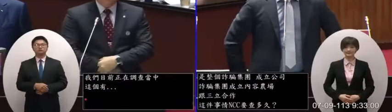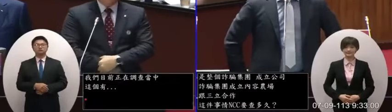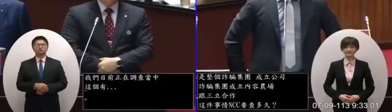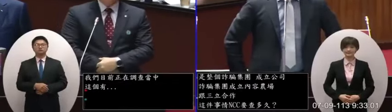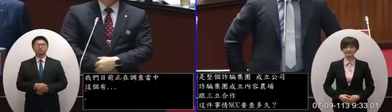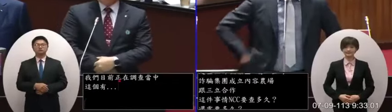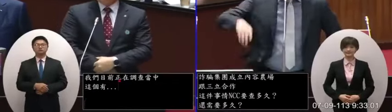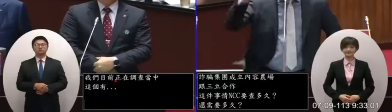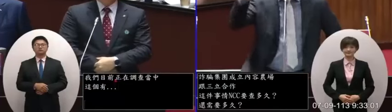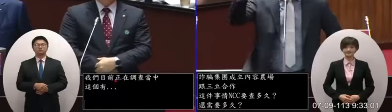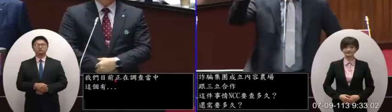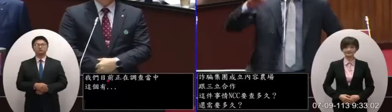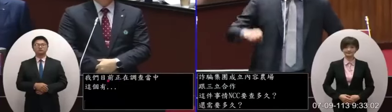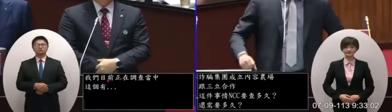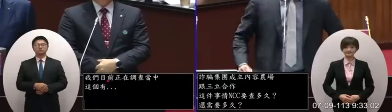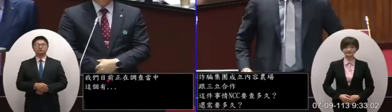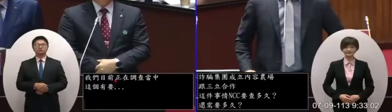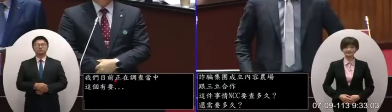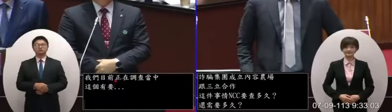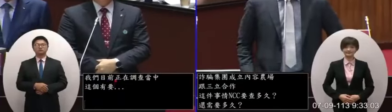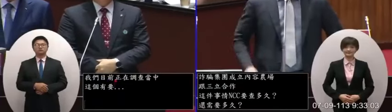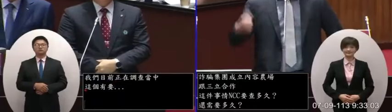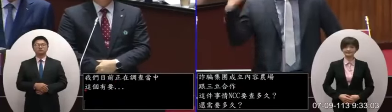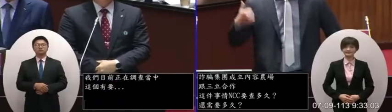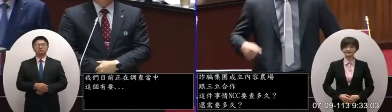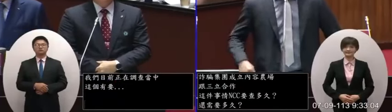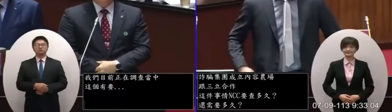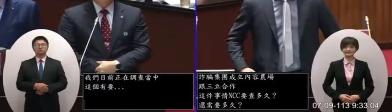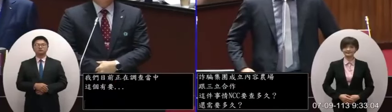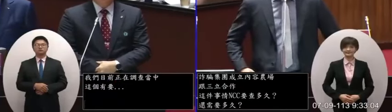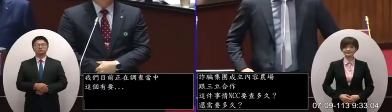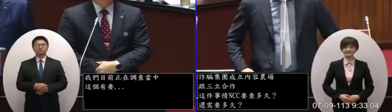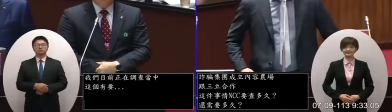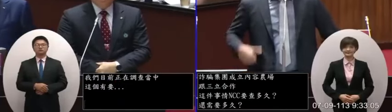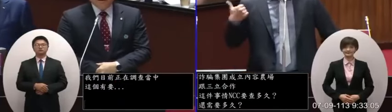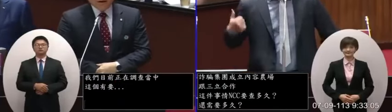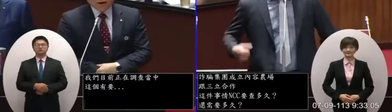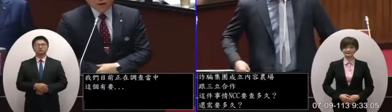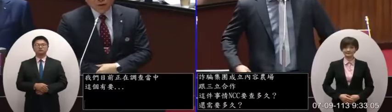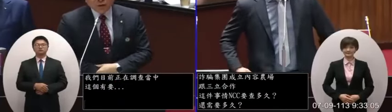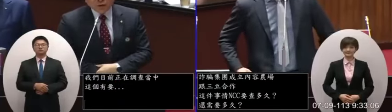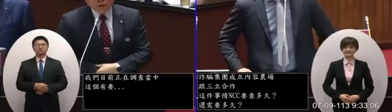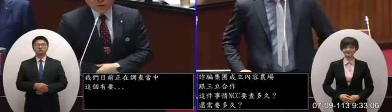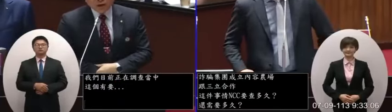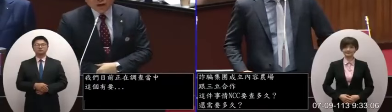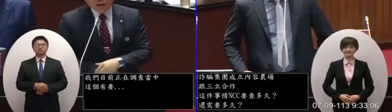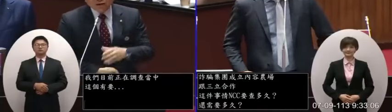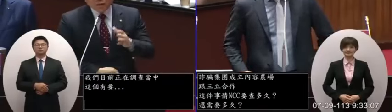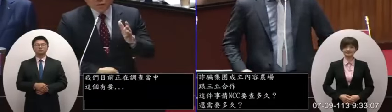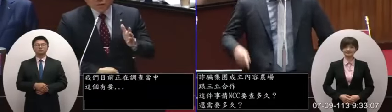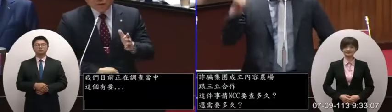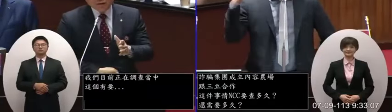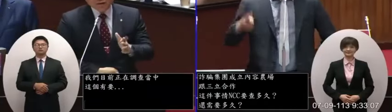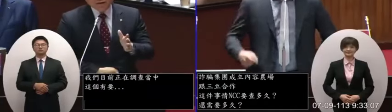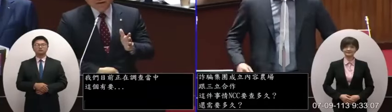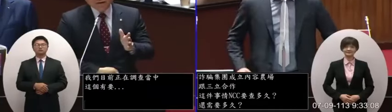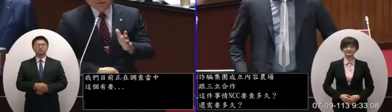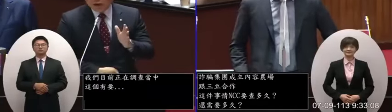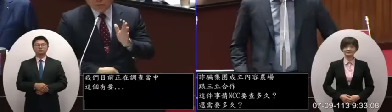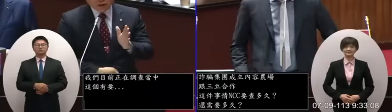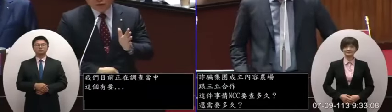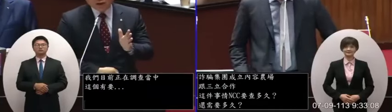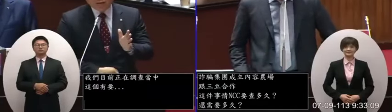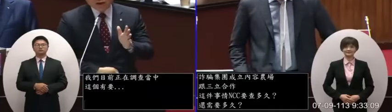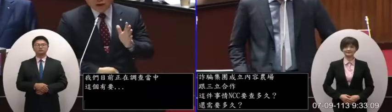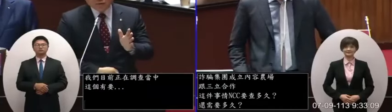尽快是多久？我只需要一个时间呐、啊，这很复杂吗？证据这么明确了，还是要以拖代